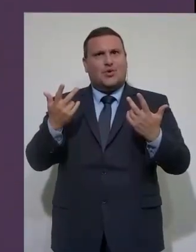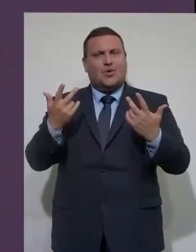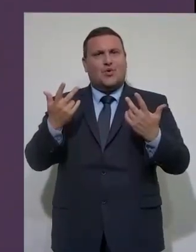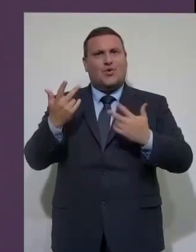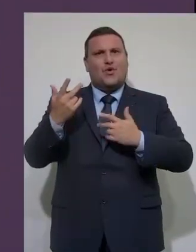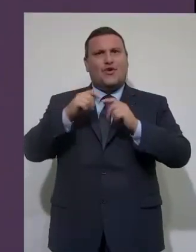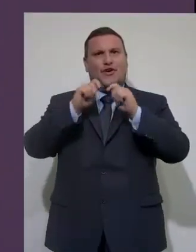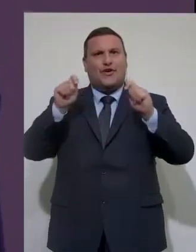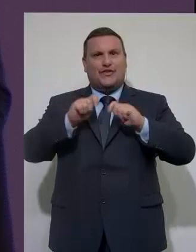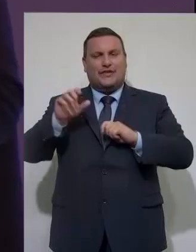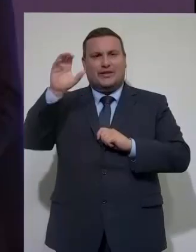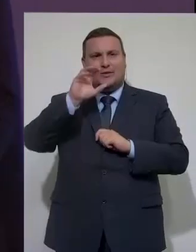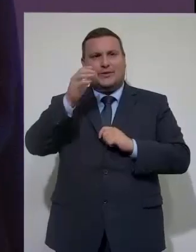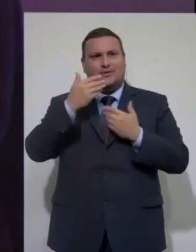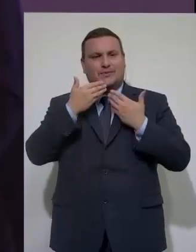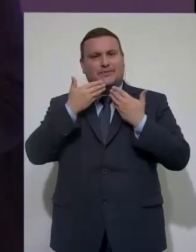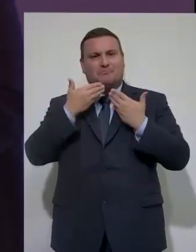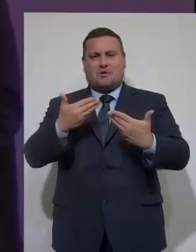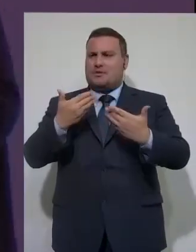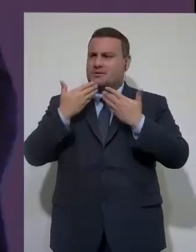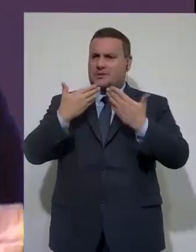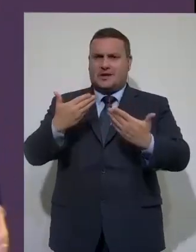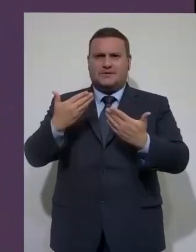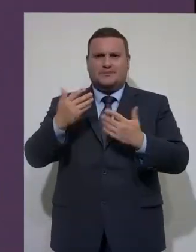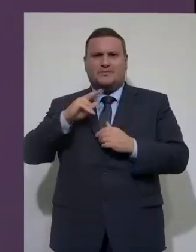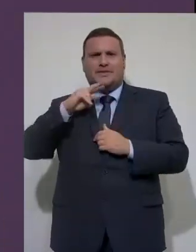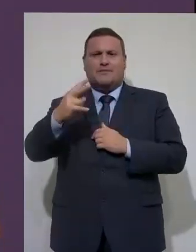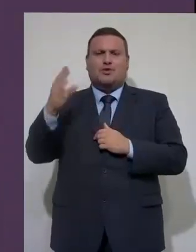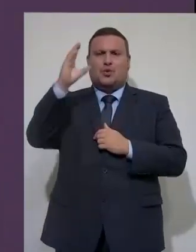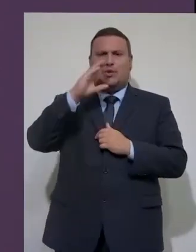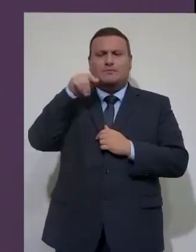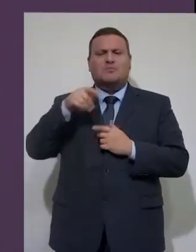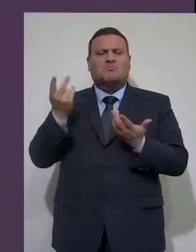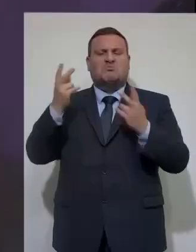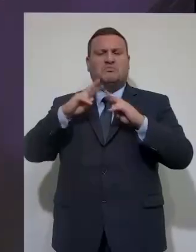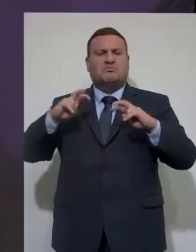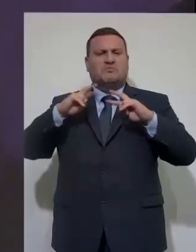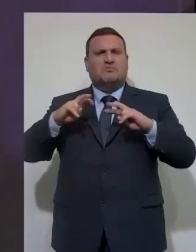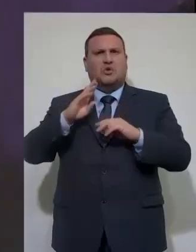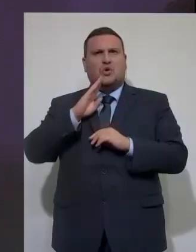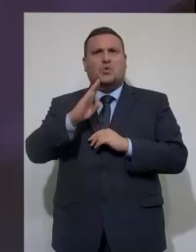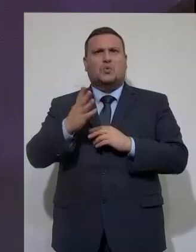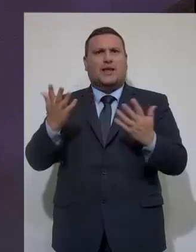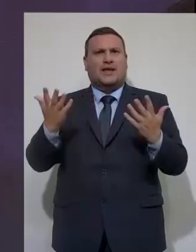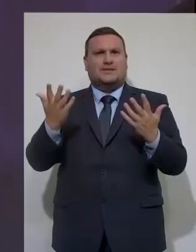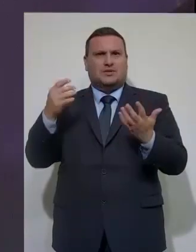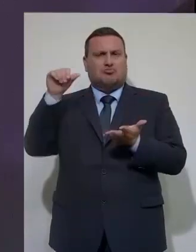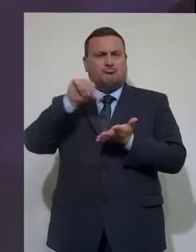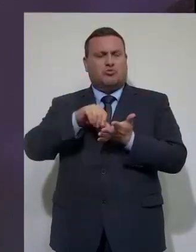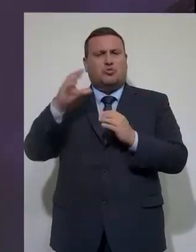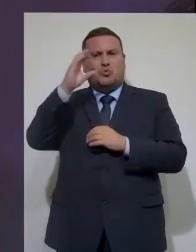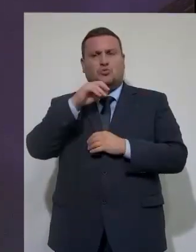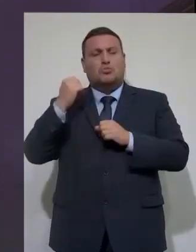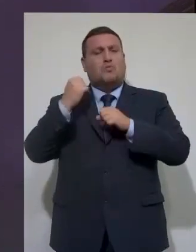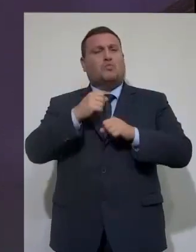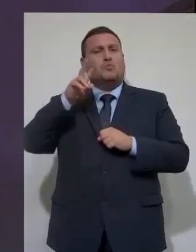dell'invito innanzitutto. Per chi non ci conoscesse ancora, Risposte Turismo è una società di ricerca e consulenza evidentemente nel turismo, fondata nel 2001.